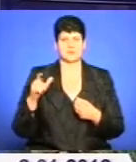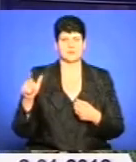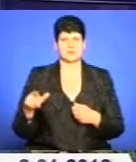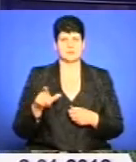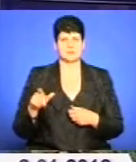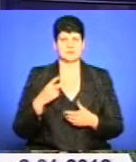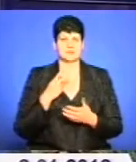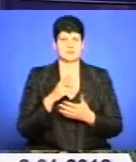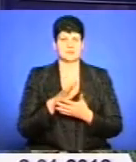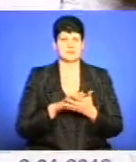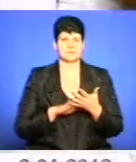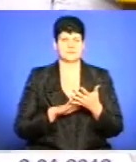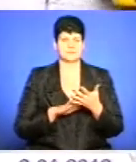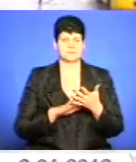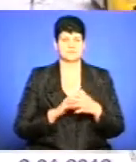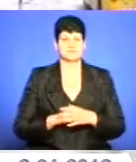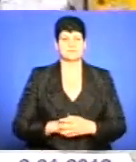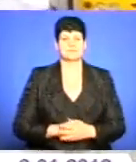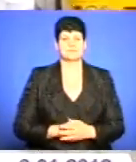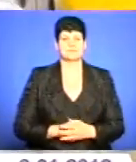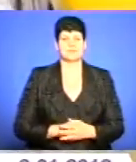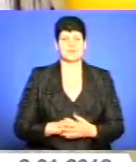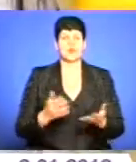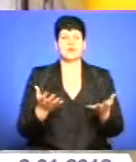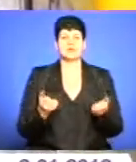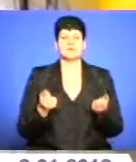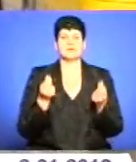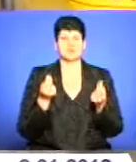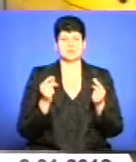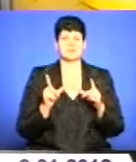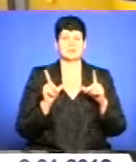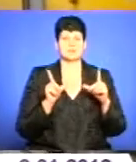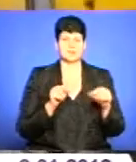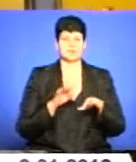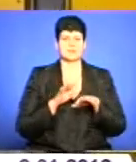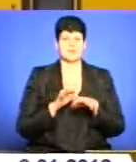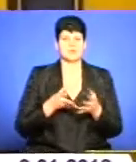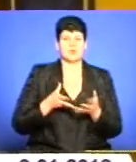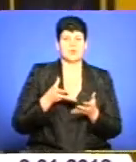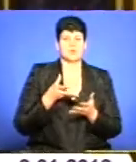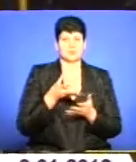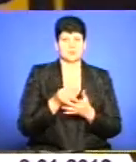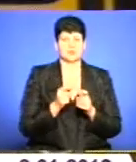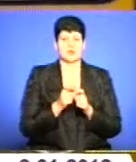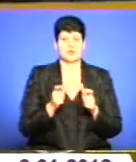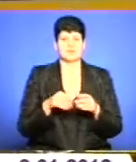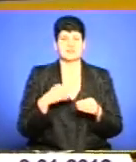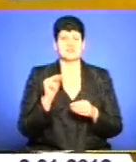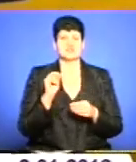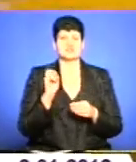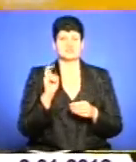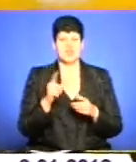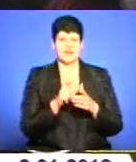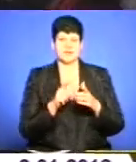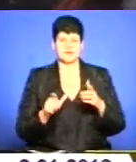дивіться у наступному матеріалі. Отримувати кошти за проїзд або проводити розрахунок карткою. Видавати чеки, при цьому